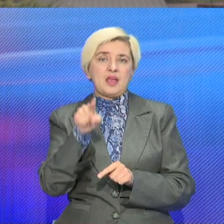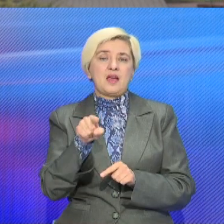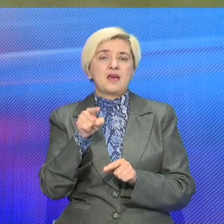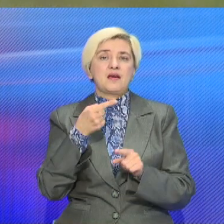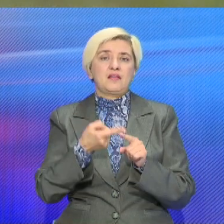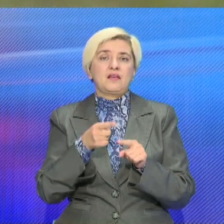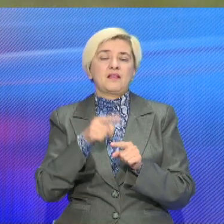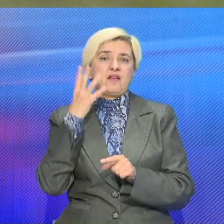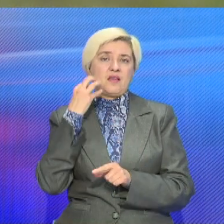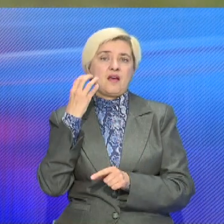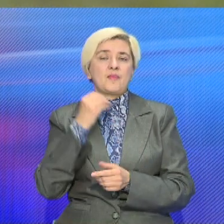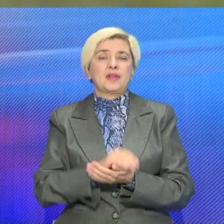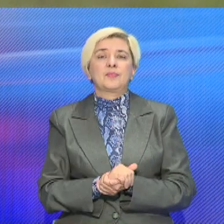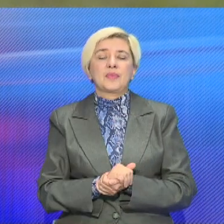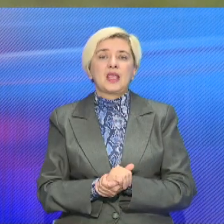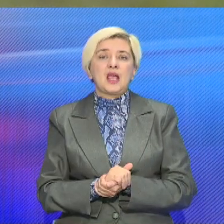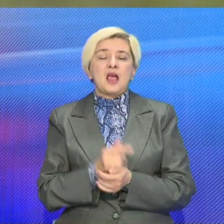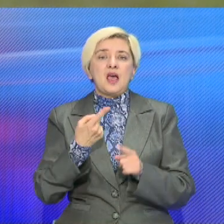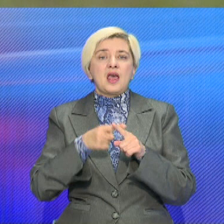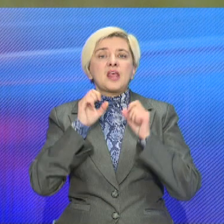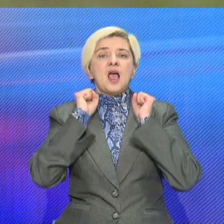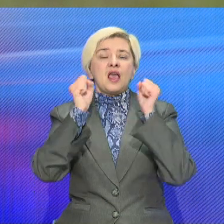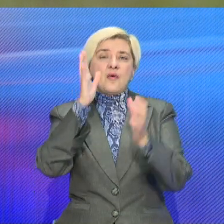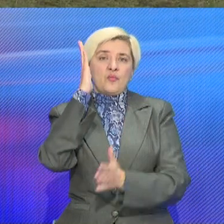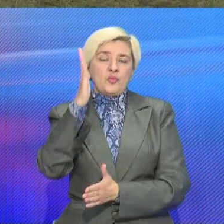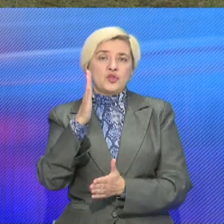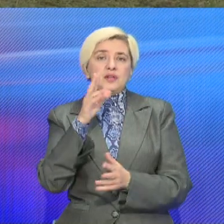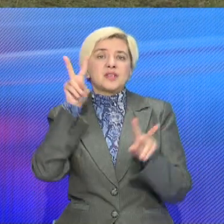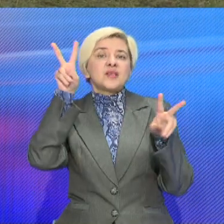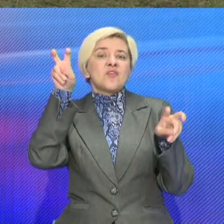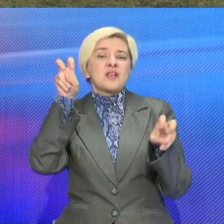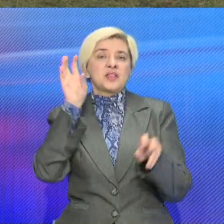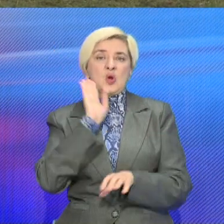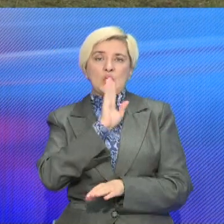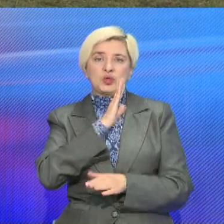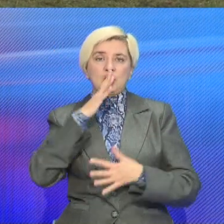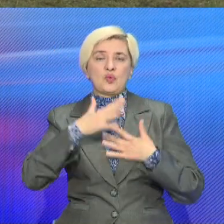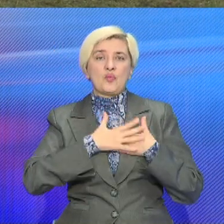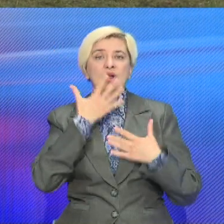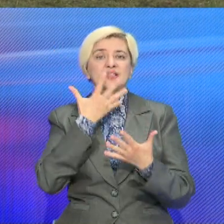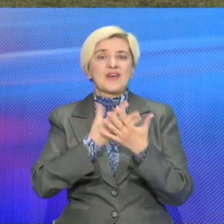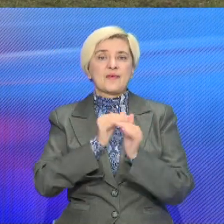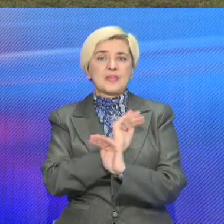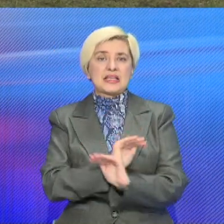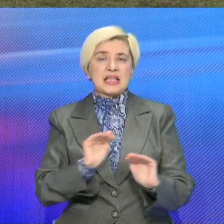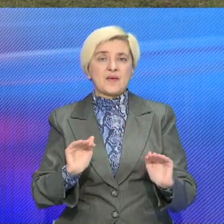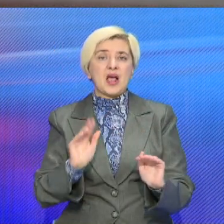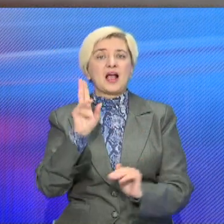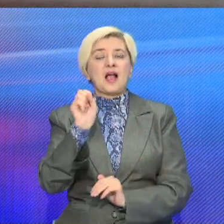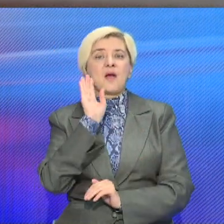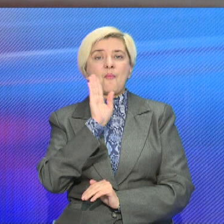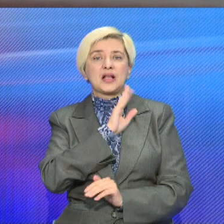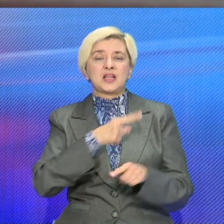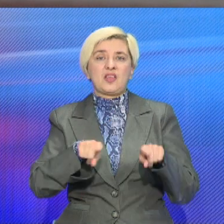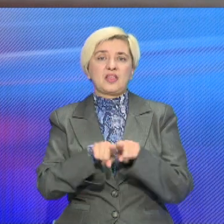вид яблока. Данная аллея будет символизировать родительскую любовь к своим детям, как матери, так и